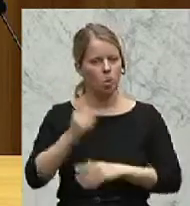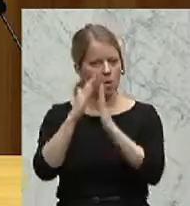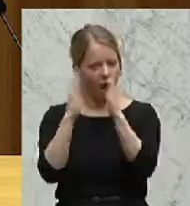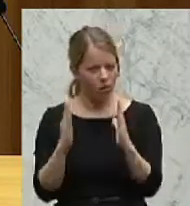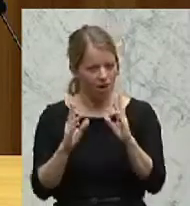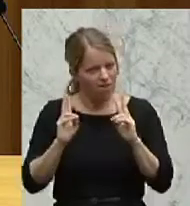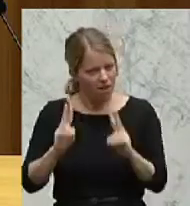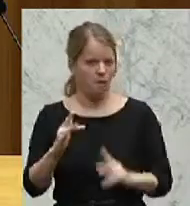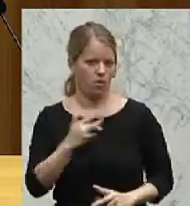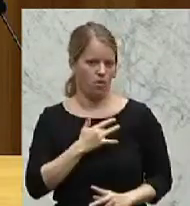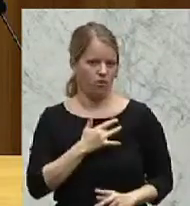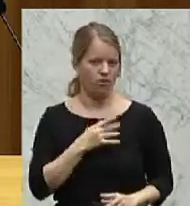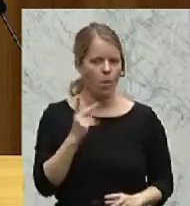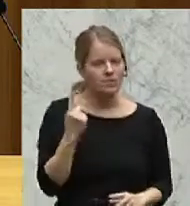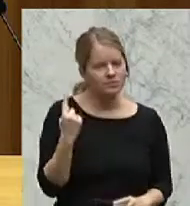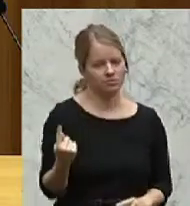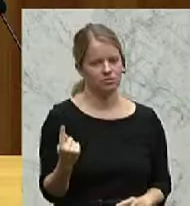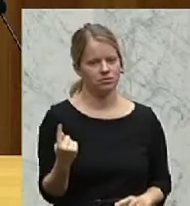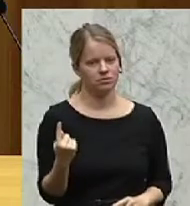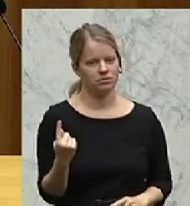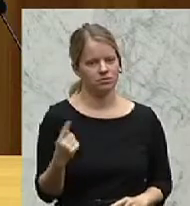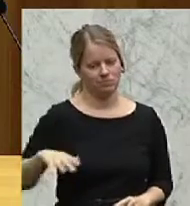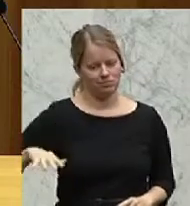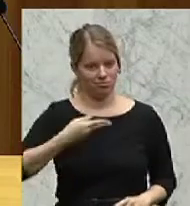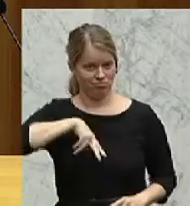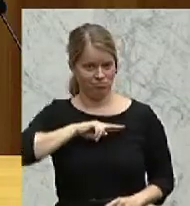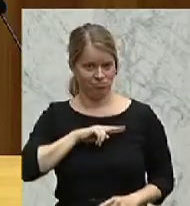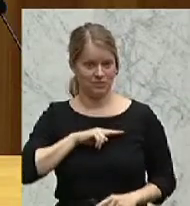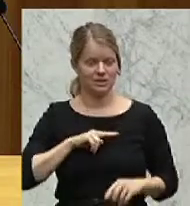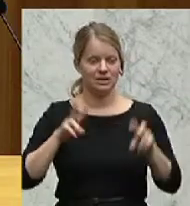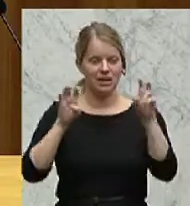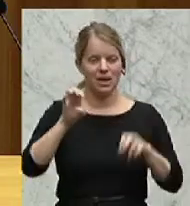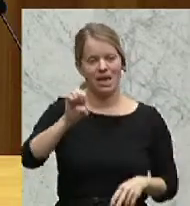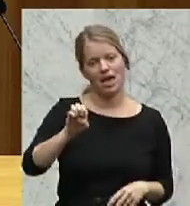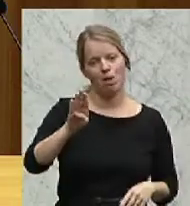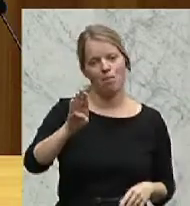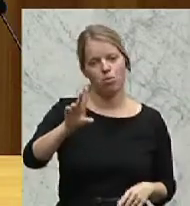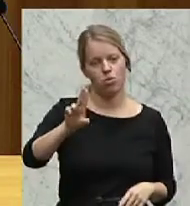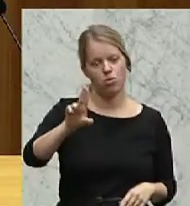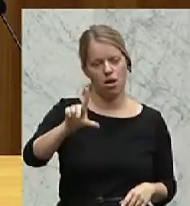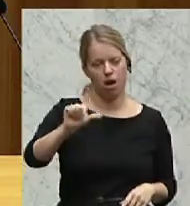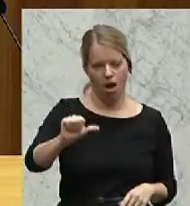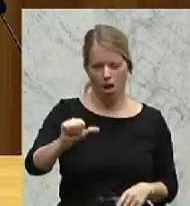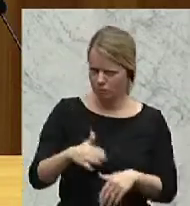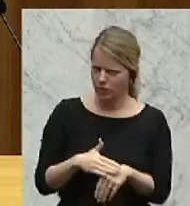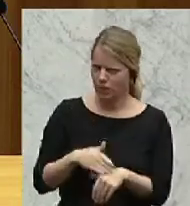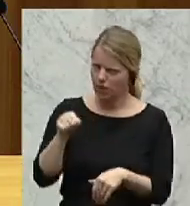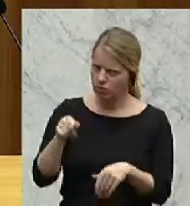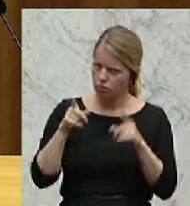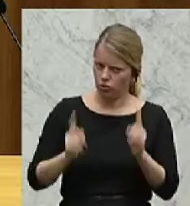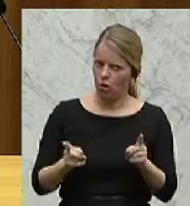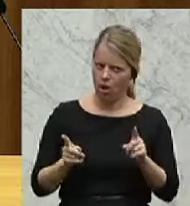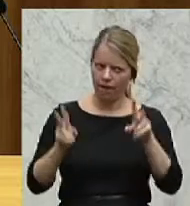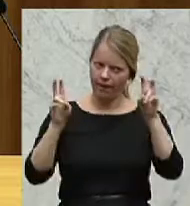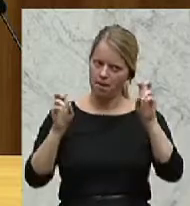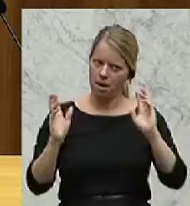wirklich betroffen wäre, weil es jetzt in ihre Ägide gefallen ist, das wäre die Geschichte Ebola gewesen. Das hätten Sie vielleicht zu einem Thema machen können,